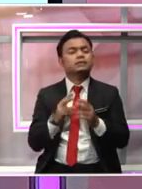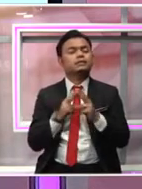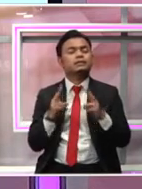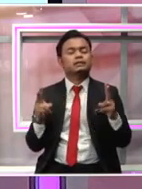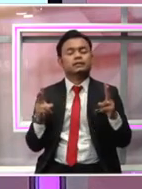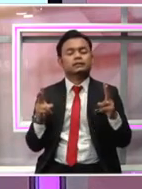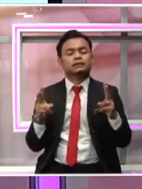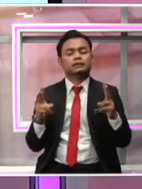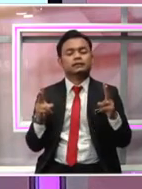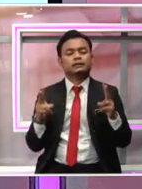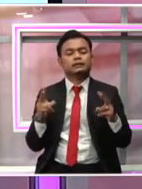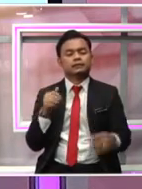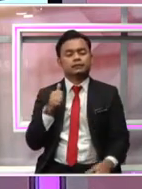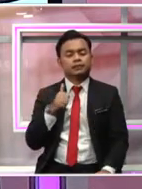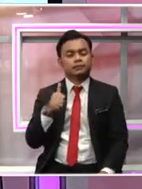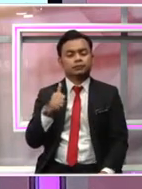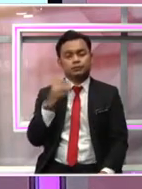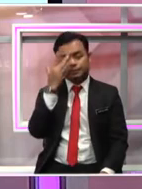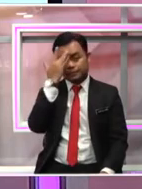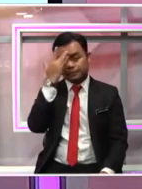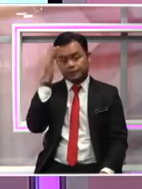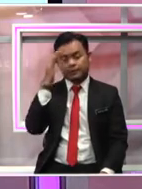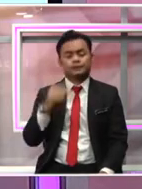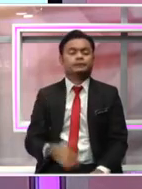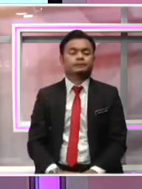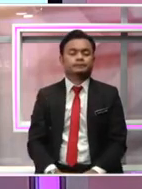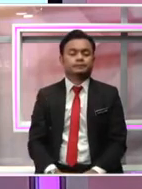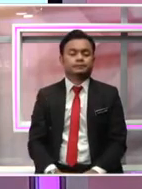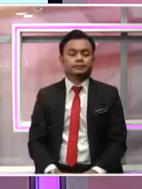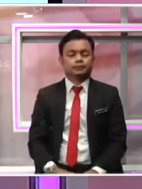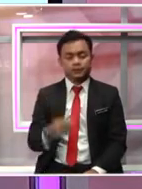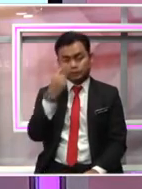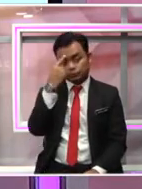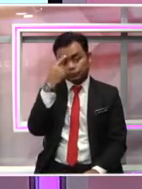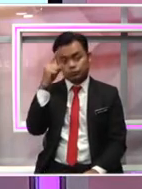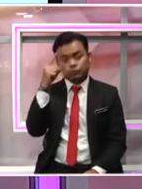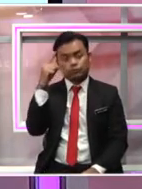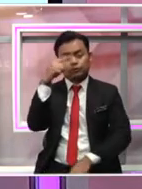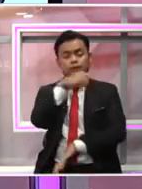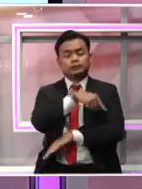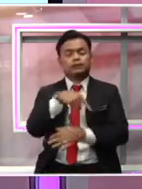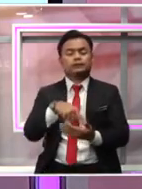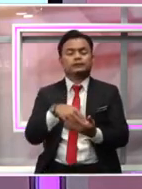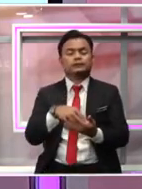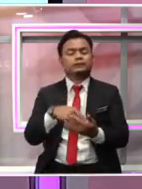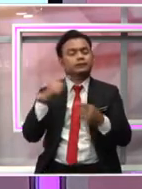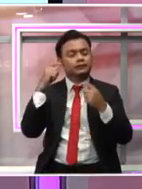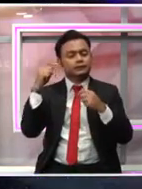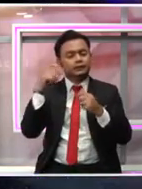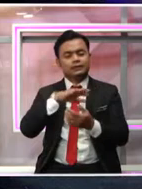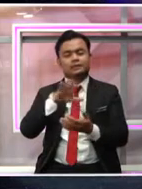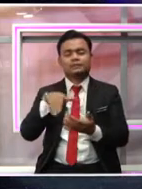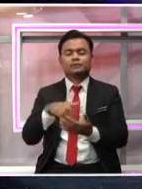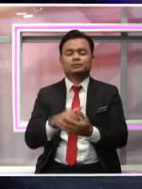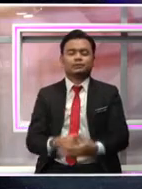menguasai dengan sebaiknya bagi pembelajaran kita pada hari ini hebatlah Nisa dan anak-anak di